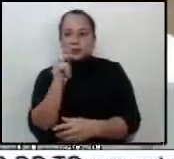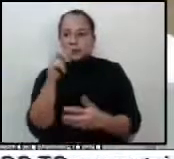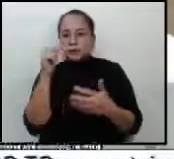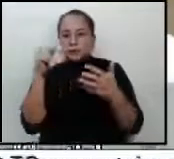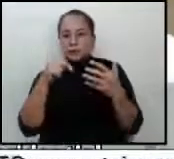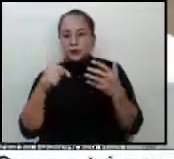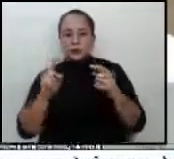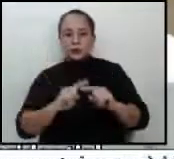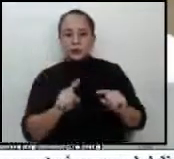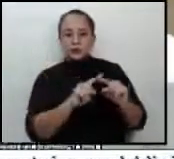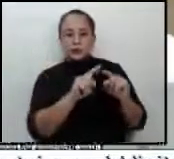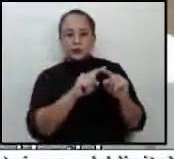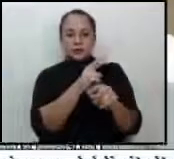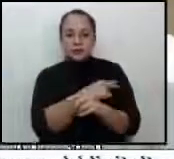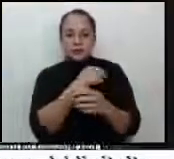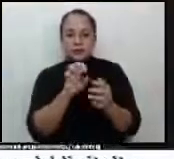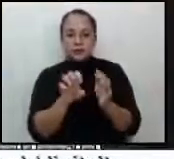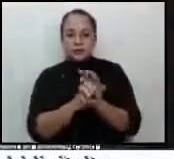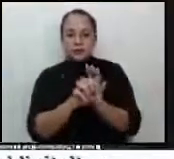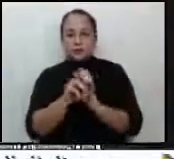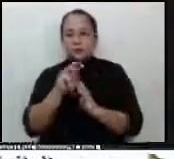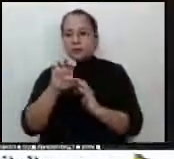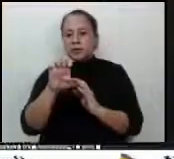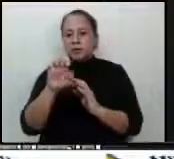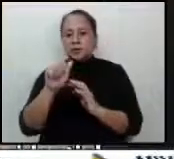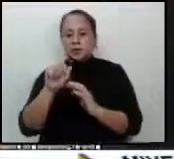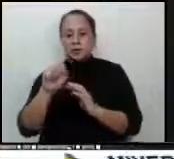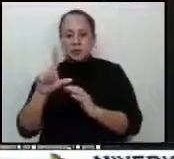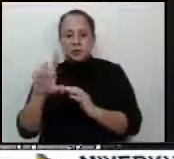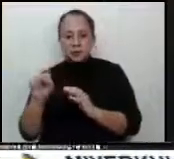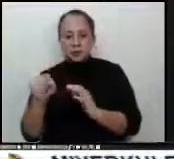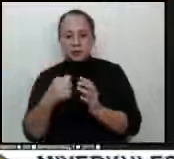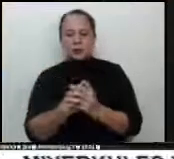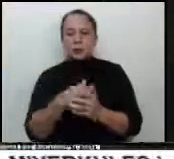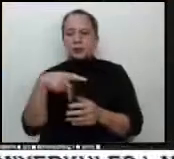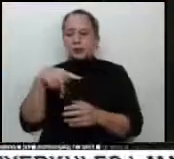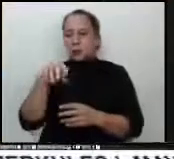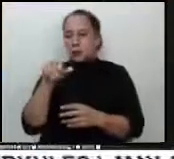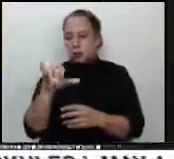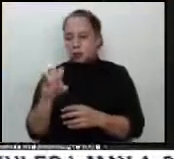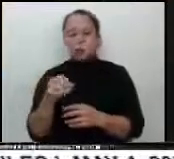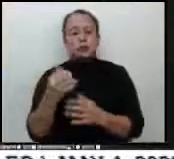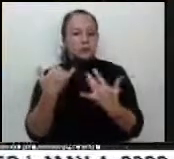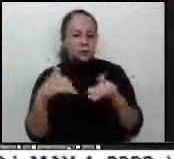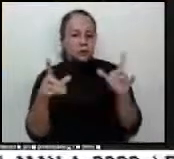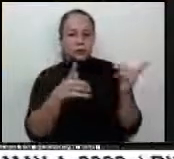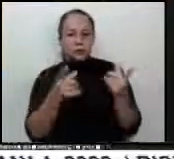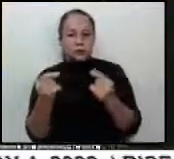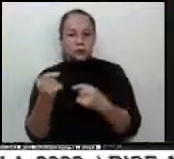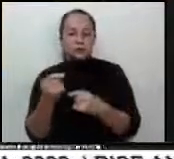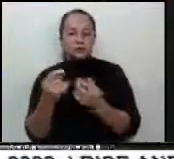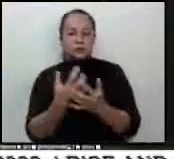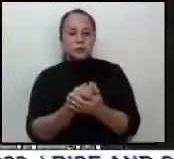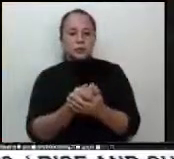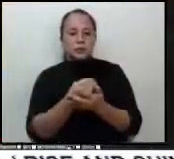bakuna like measles, yung sa polio. So gagawin din natin to for COVID for